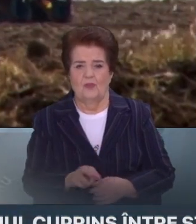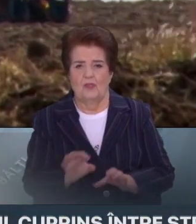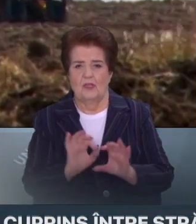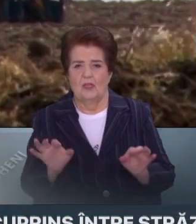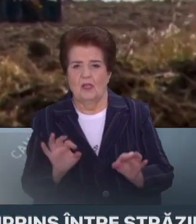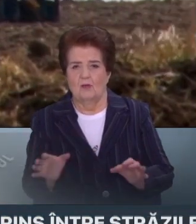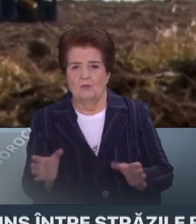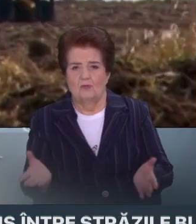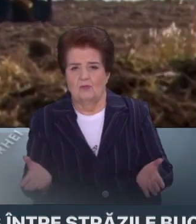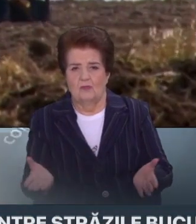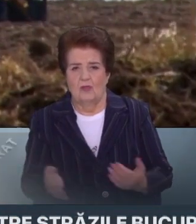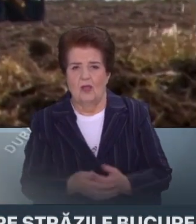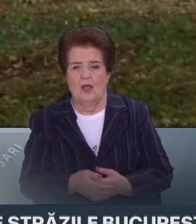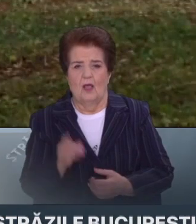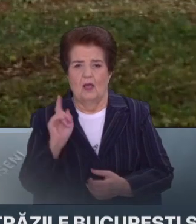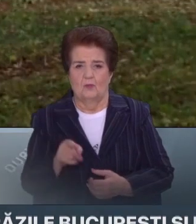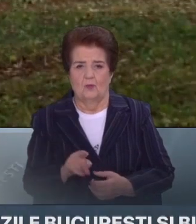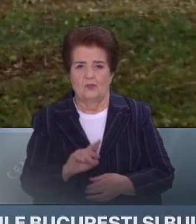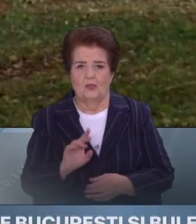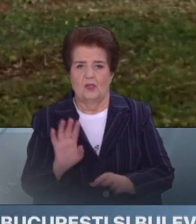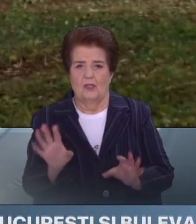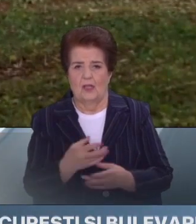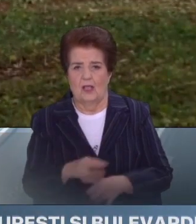Și atunci nu ar trebui ca